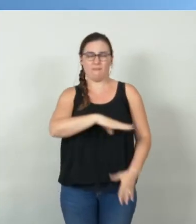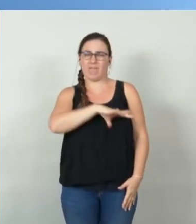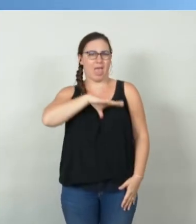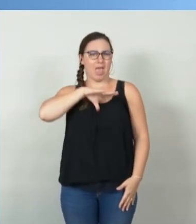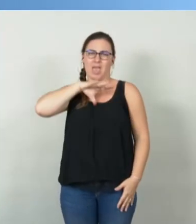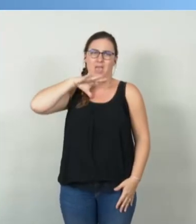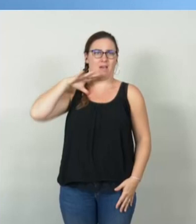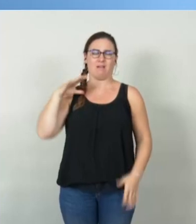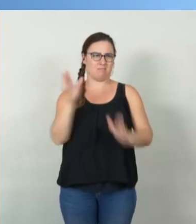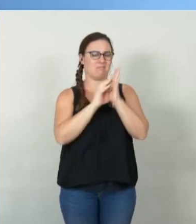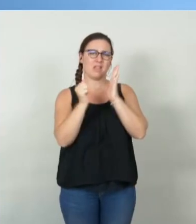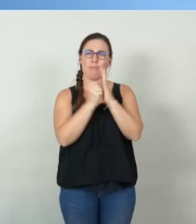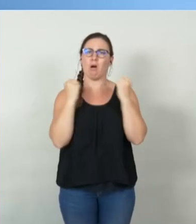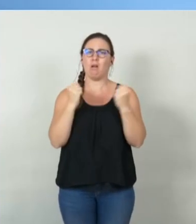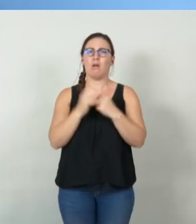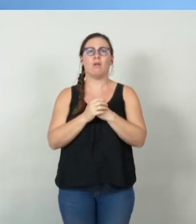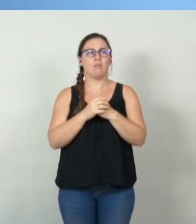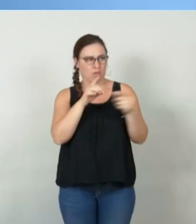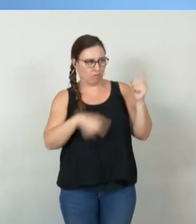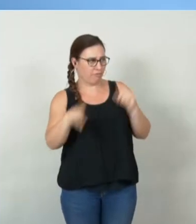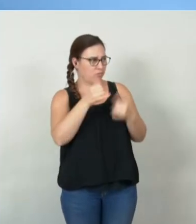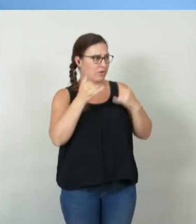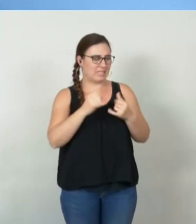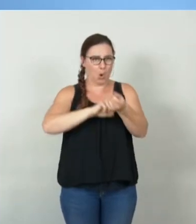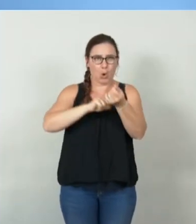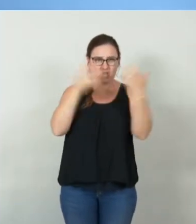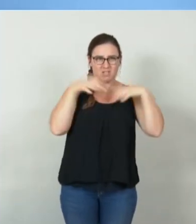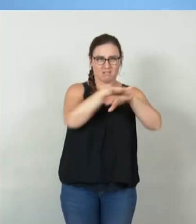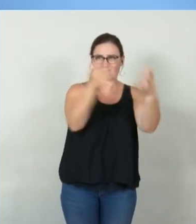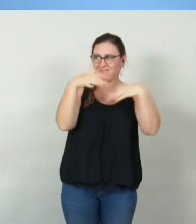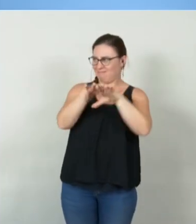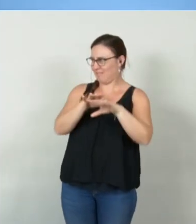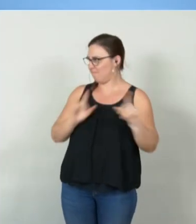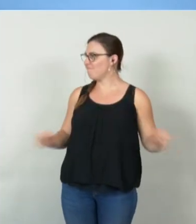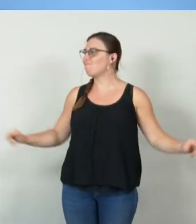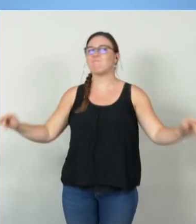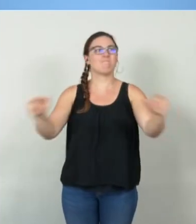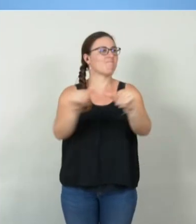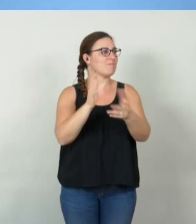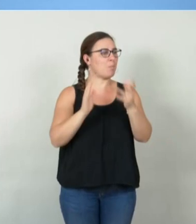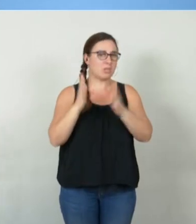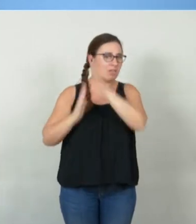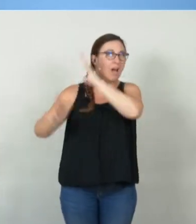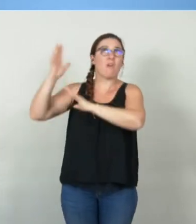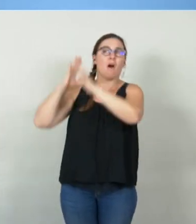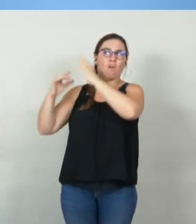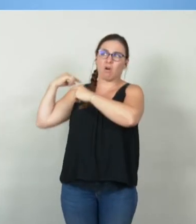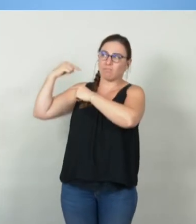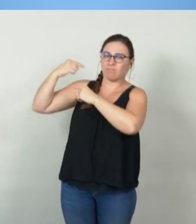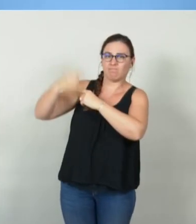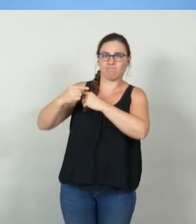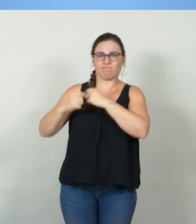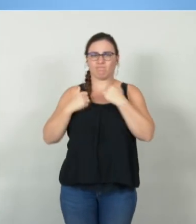qui dans ses rangs n'a pas de Sang-Mêlé qui ce soir n'a pas un ancêtre venu à pied fuyant les abonnés